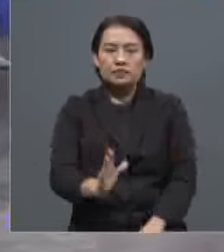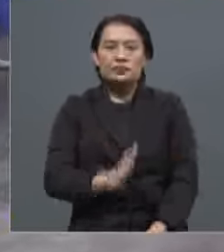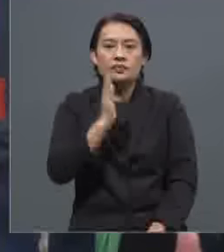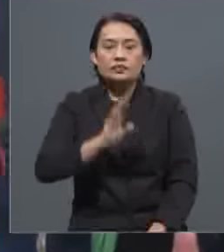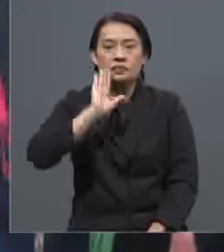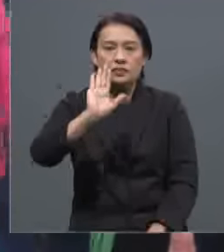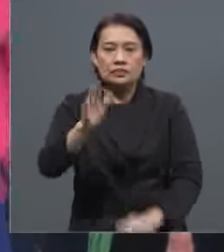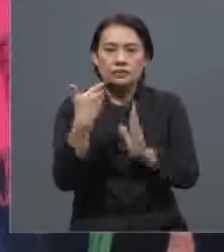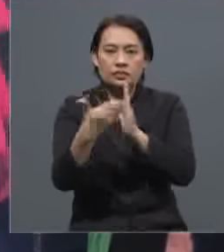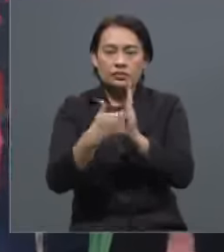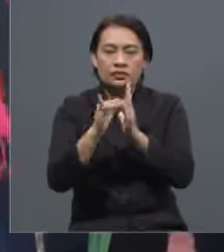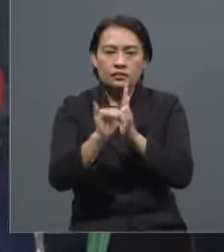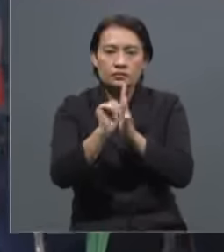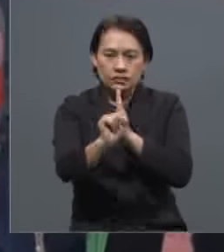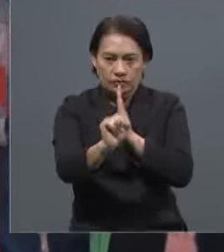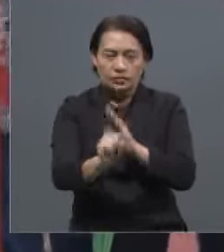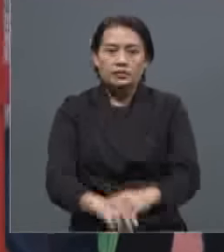งไฟโก้ยโสธรเลยครับ